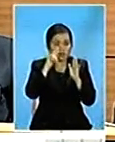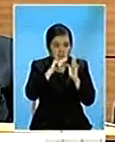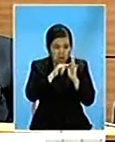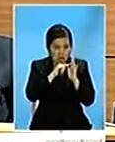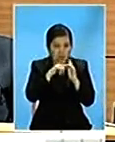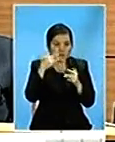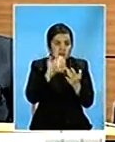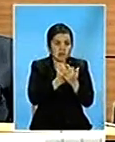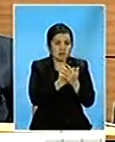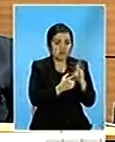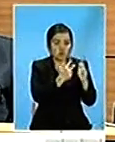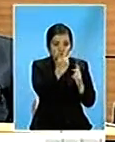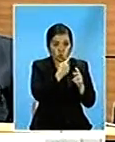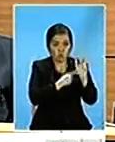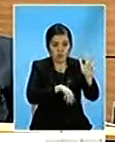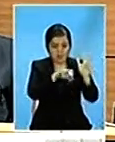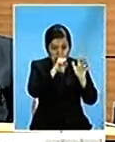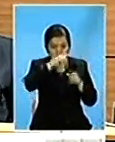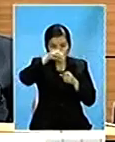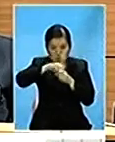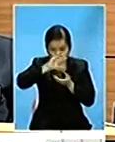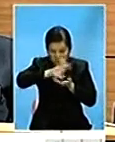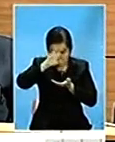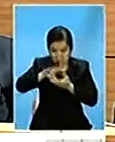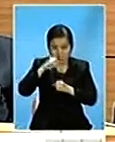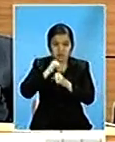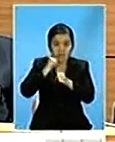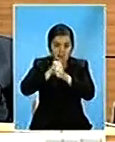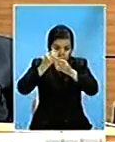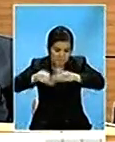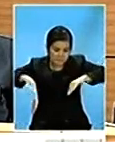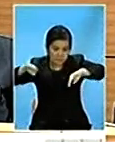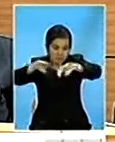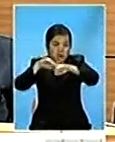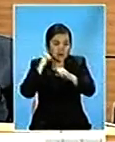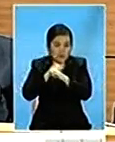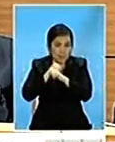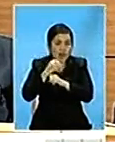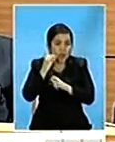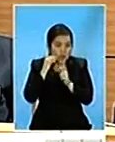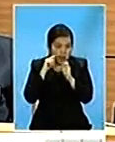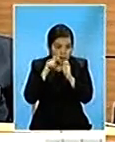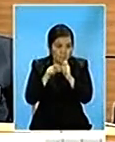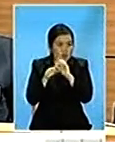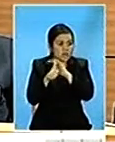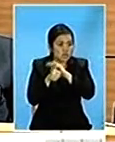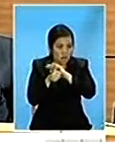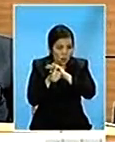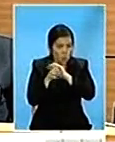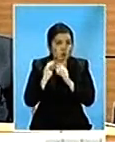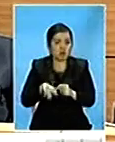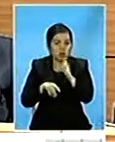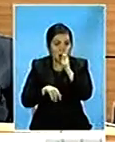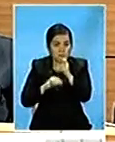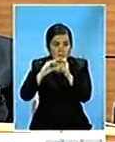เงินกู้ 350,000 ล้านว่าจะทำเขื่อนยางให้ในเขตอำเภอเต่างอยและอำเภอโค